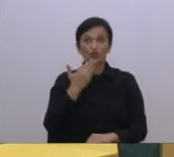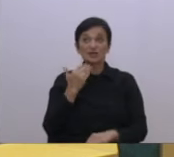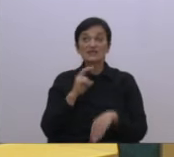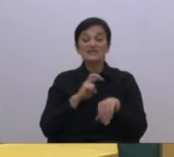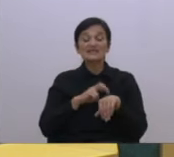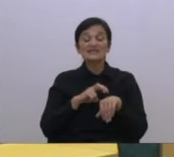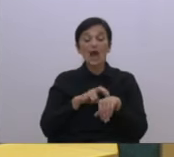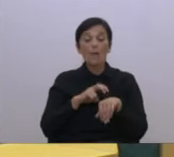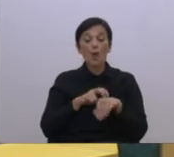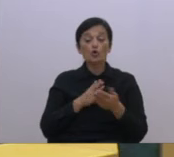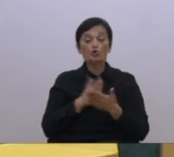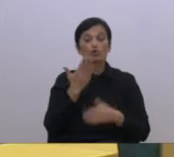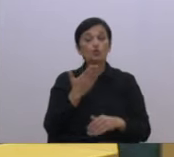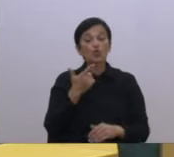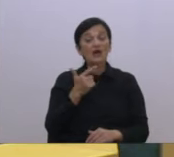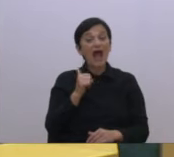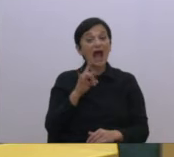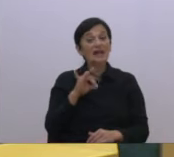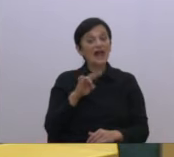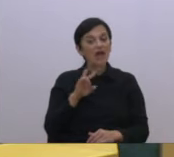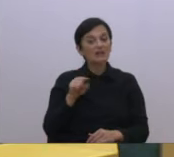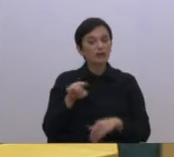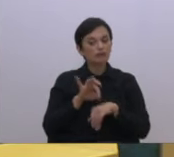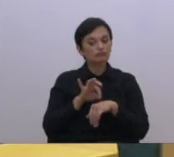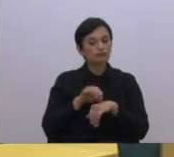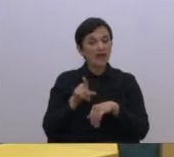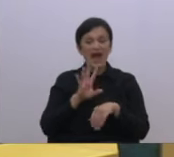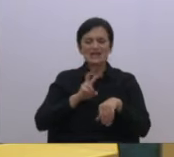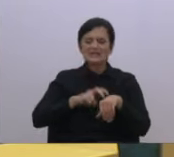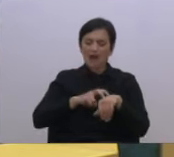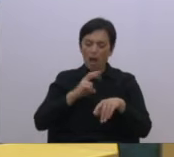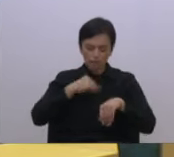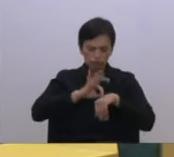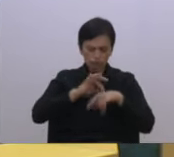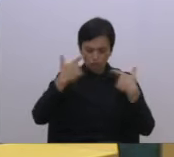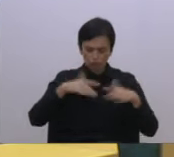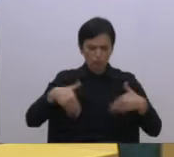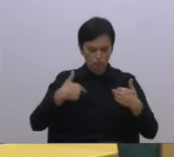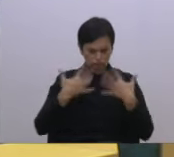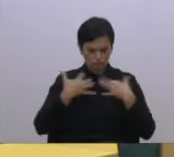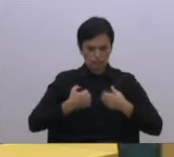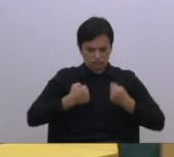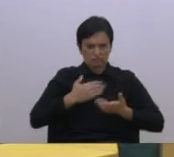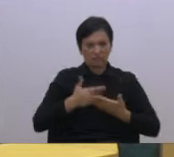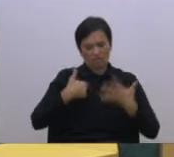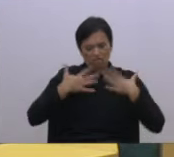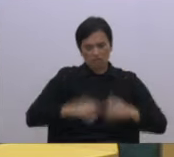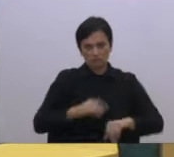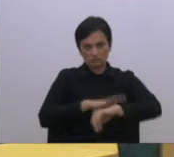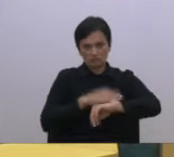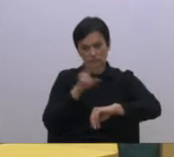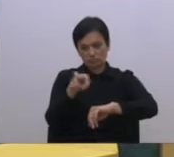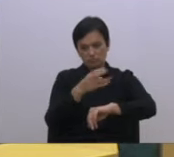სამედიცინო მიზანია განგრენა თუ არა? სამედიცინო მიზნის გარეშე მობეზდა, ხელი მობეზრდა, აღარ უნდა. აღარ უნდა რა ქონდა? ხო მისი